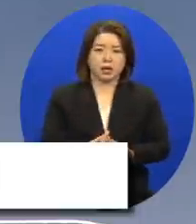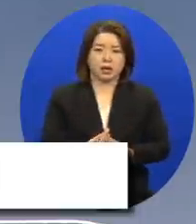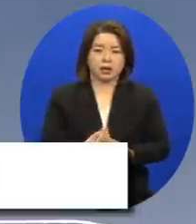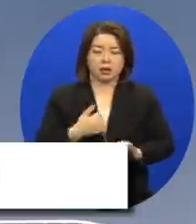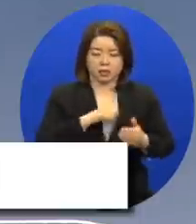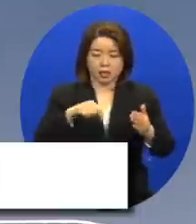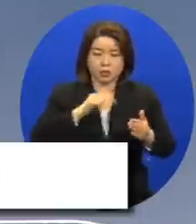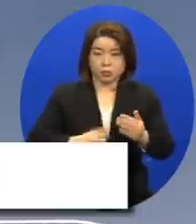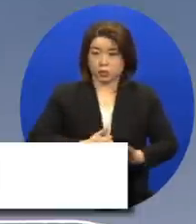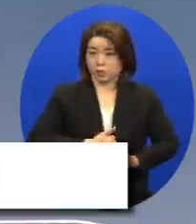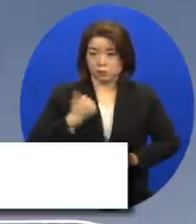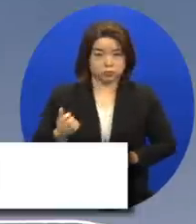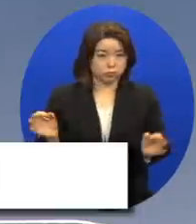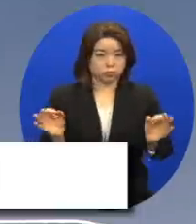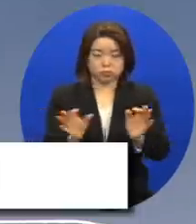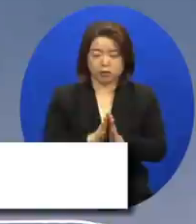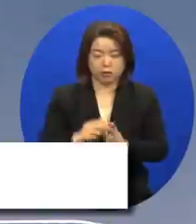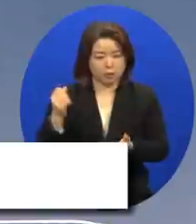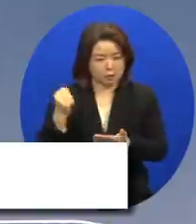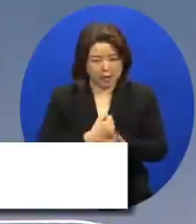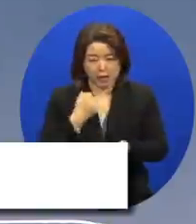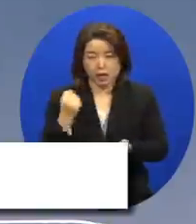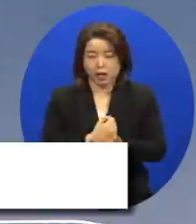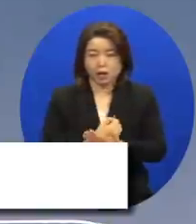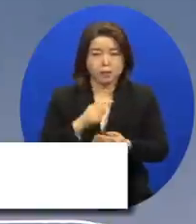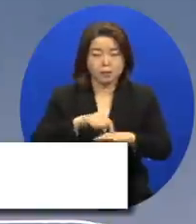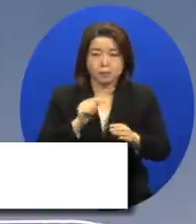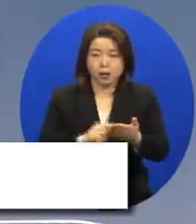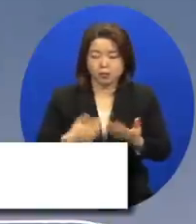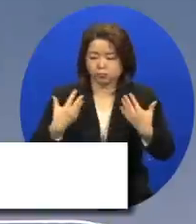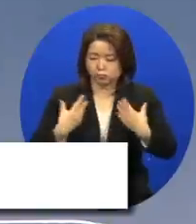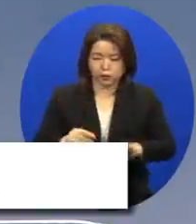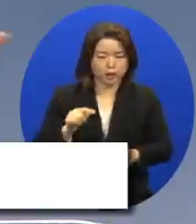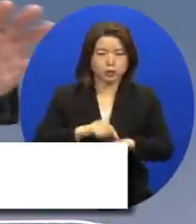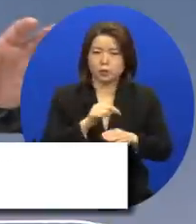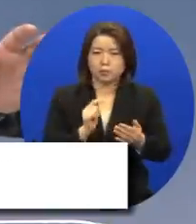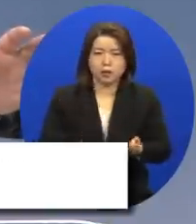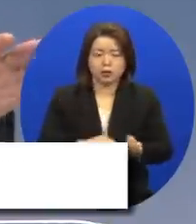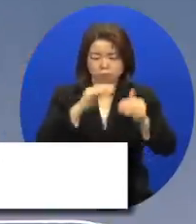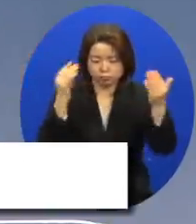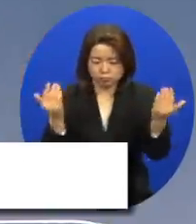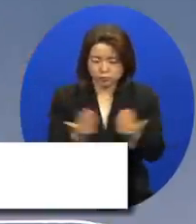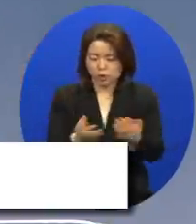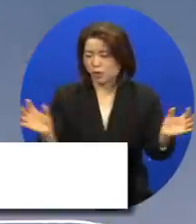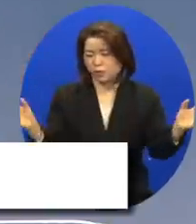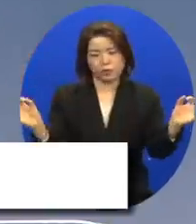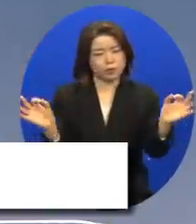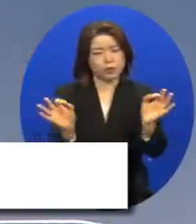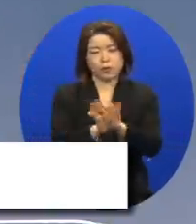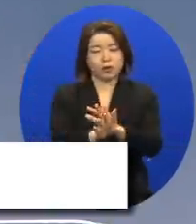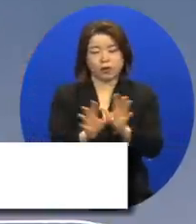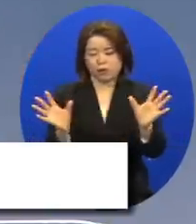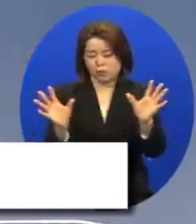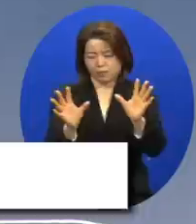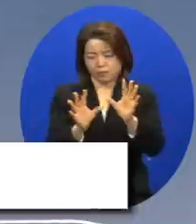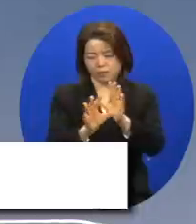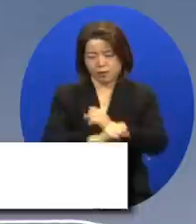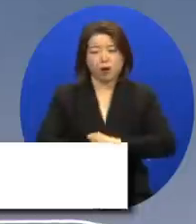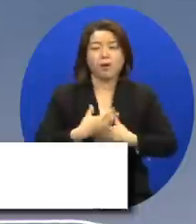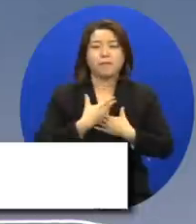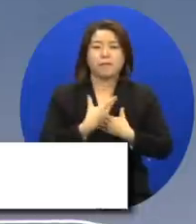분노도 섭섭 암도 좌절 감독 다 사라져 너무나 평안